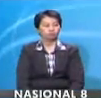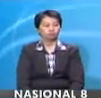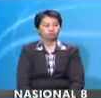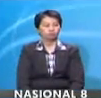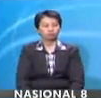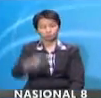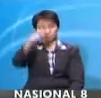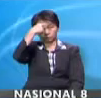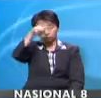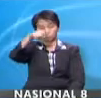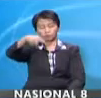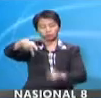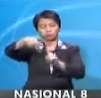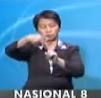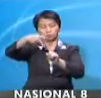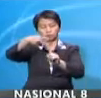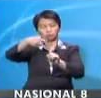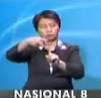Bagi negeri Pulau Pinang,